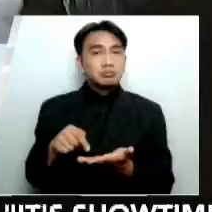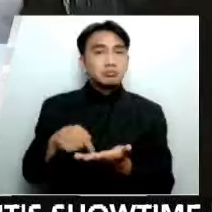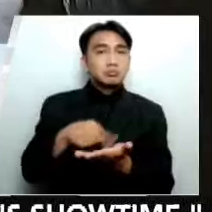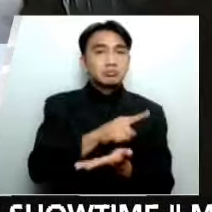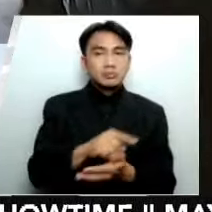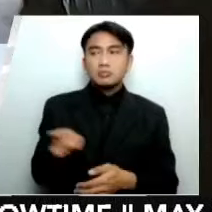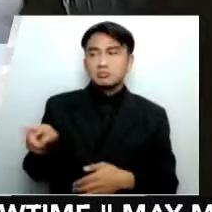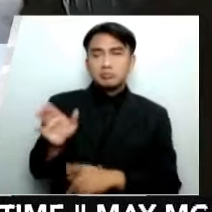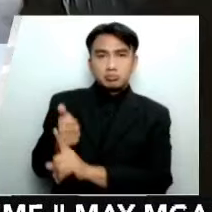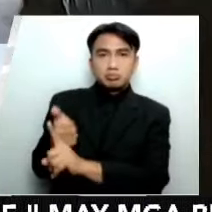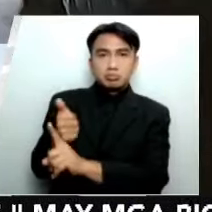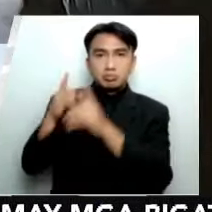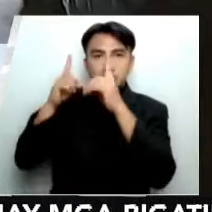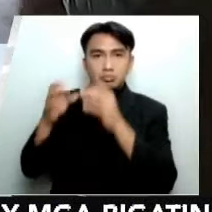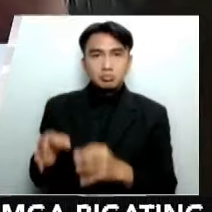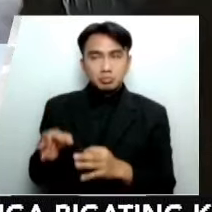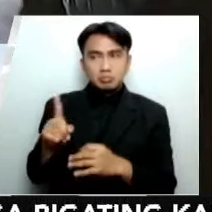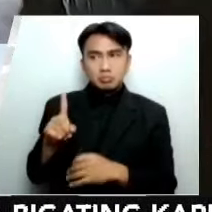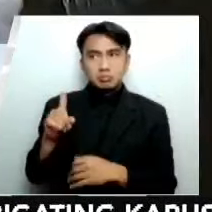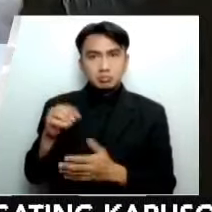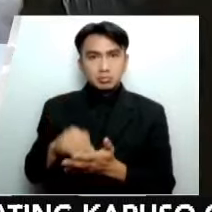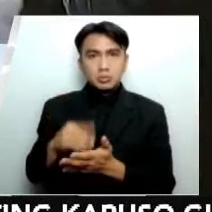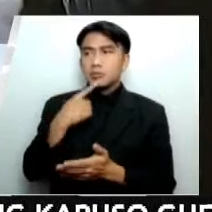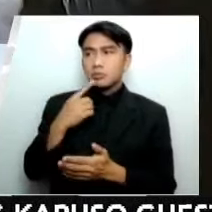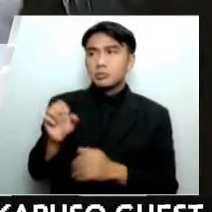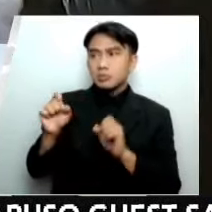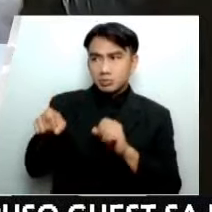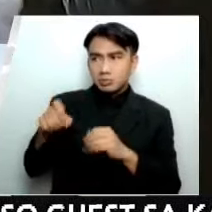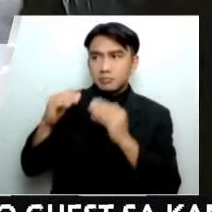hanggang nagbababa po ng 500. Tapos